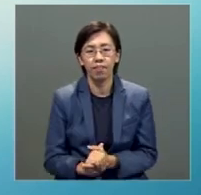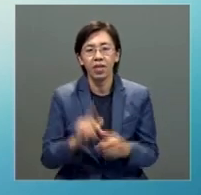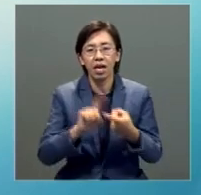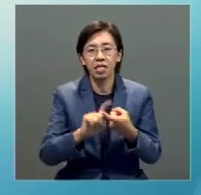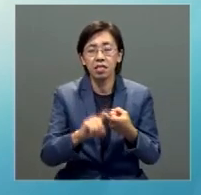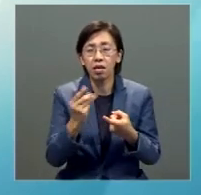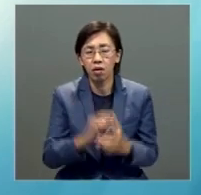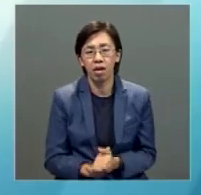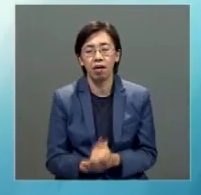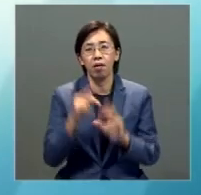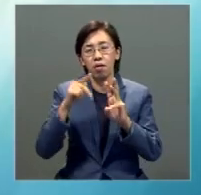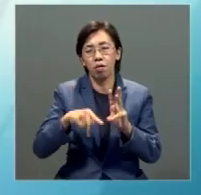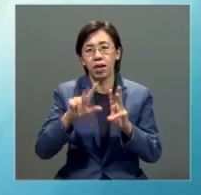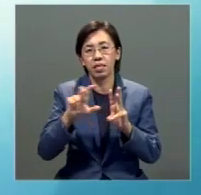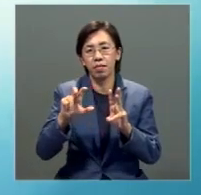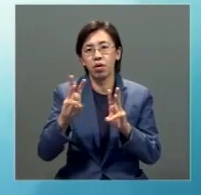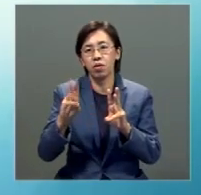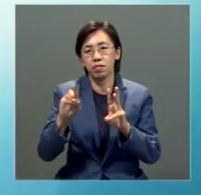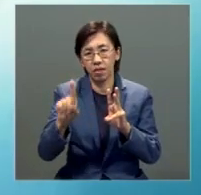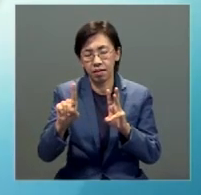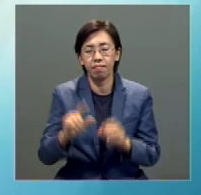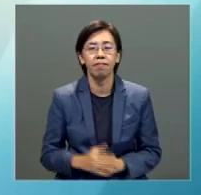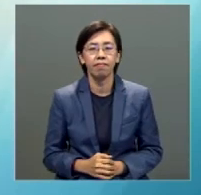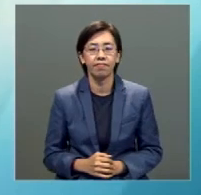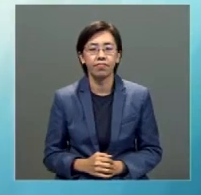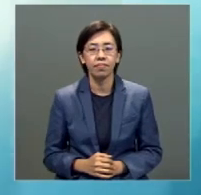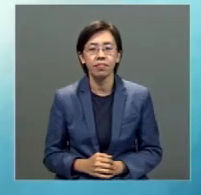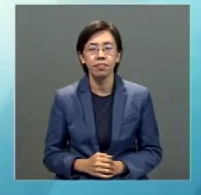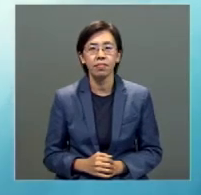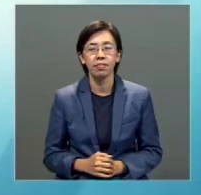เอกอาทิพบใหม่รายใหม่เลยนะครับวันเดียวที่สองหมื่นหกพันกว่ารายนะครับรัสเซียเจอก็ไปก็เยอะนะครับ6361รายนะครับแล้วก็อังกฤษนะครับก็ยังเจออยู่ที่